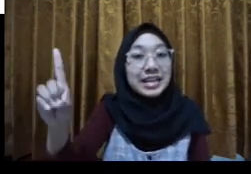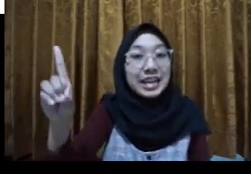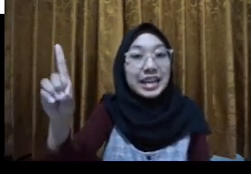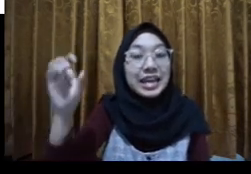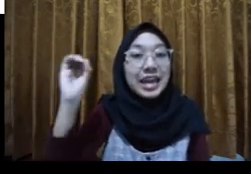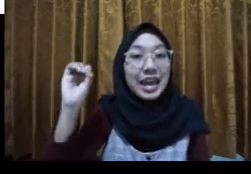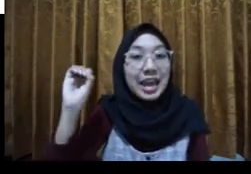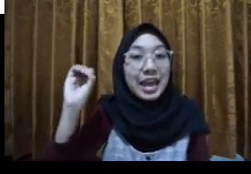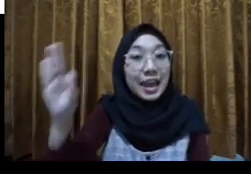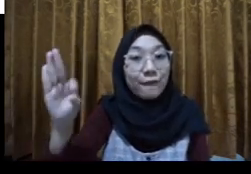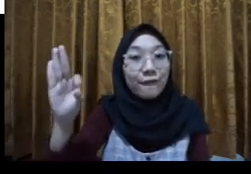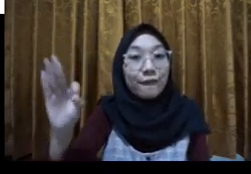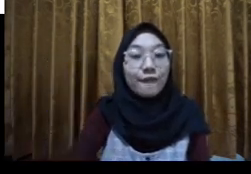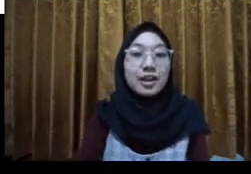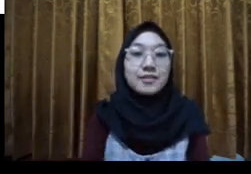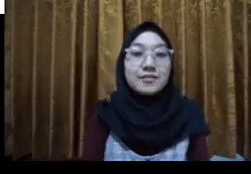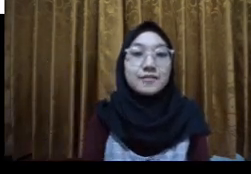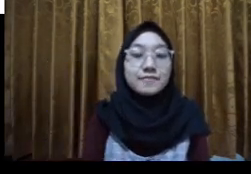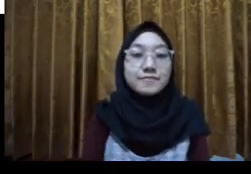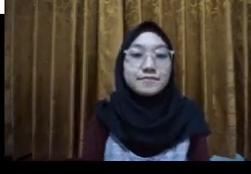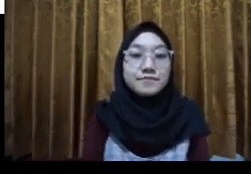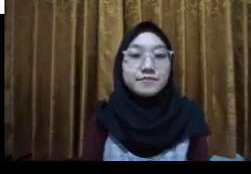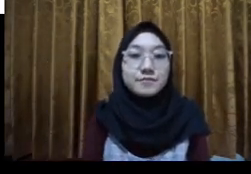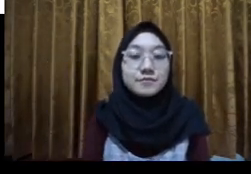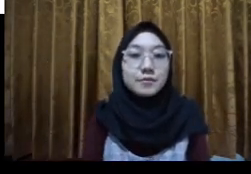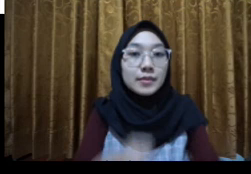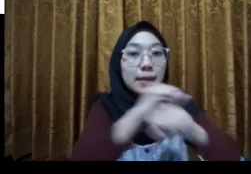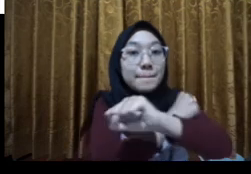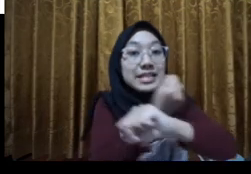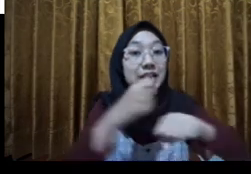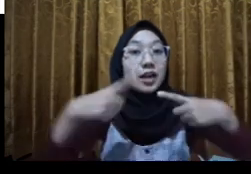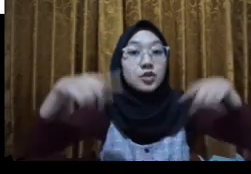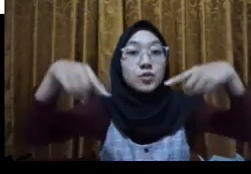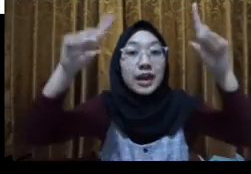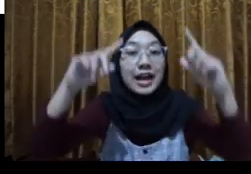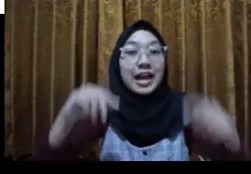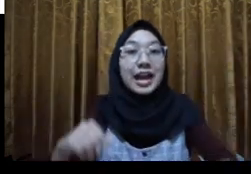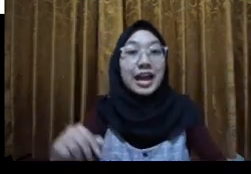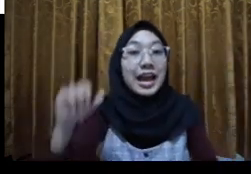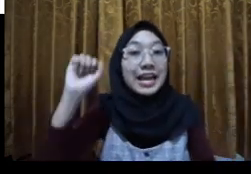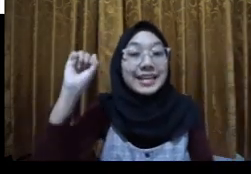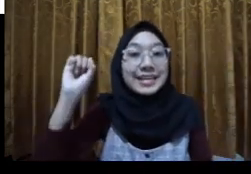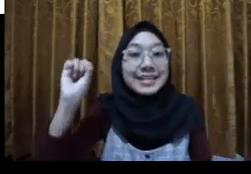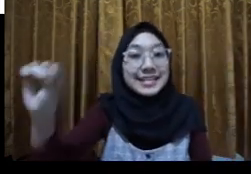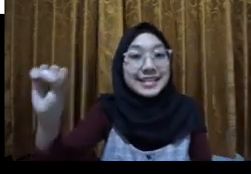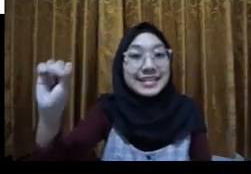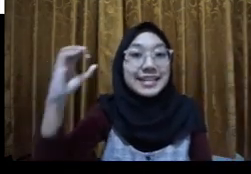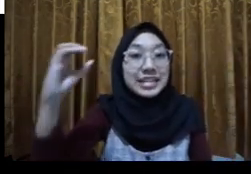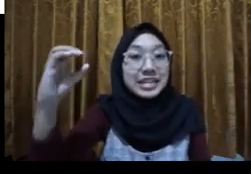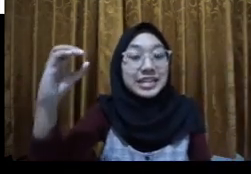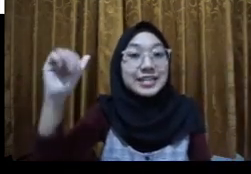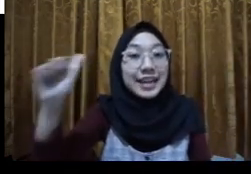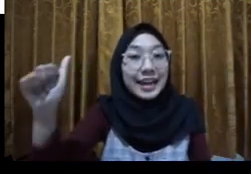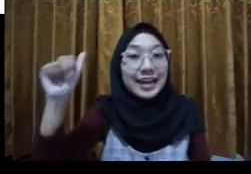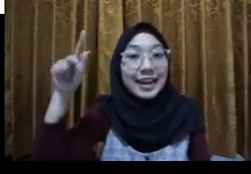mereading teks PDF maupun EPUB gitu. Mungkin nanti akan saya buatkan